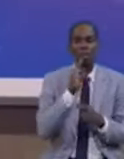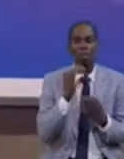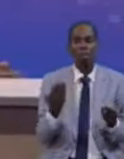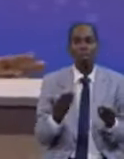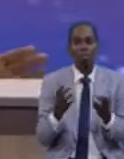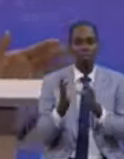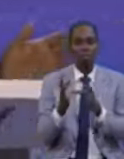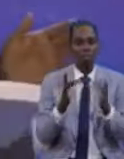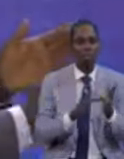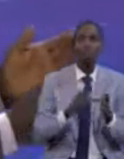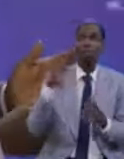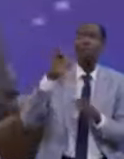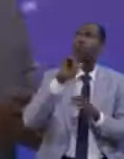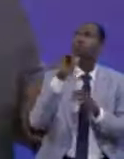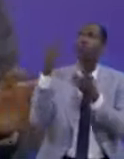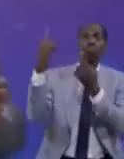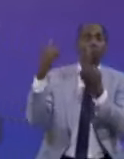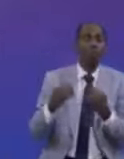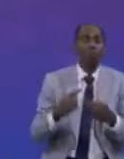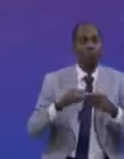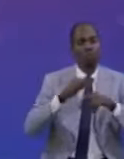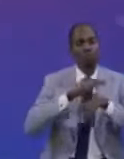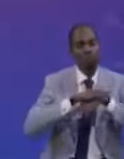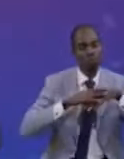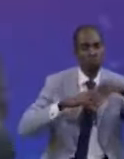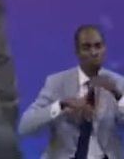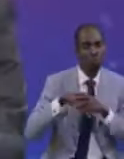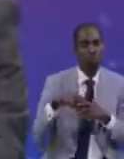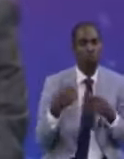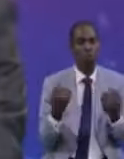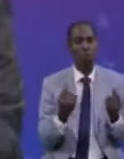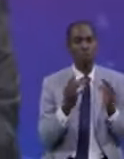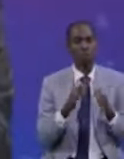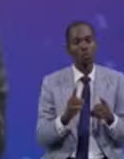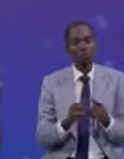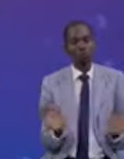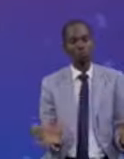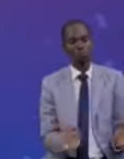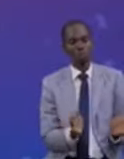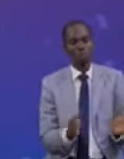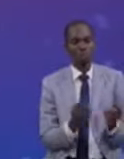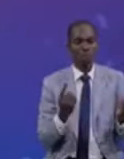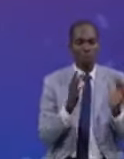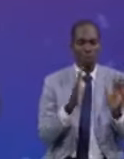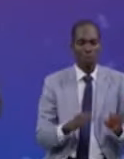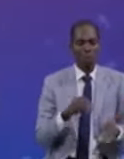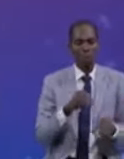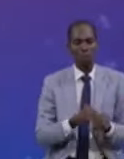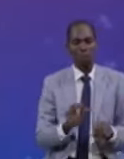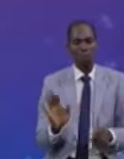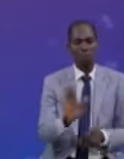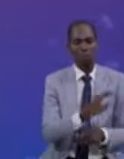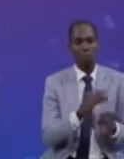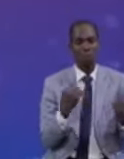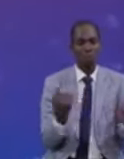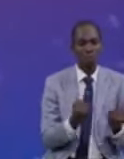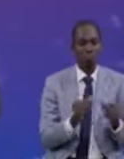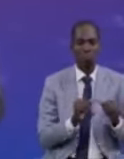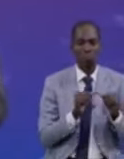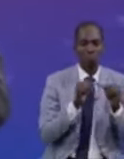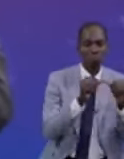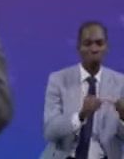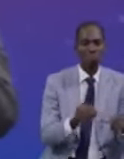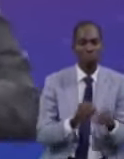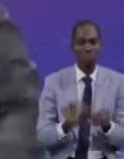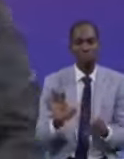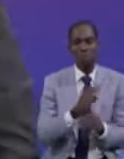venu pour encourager les pécheurs dans leur péché pour tolérer le péché dans